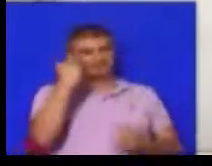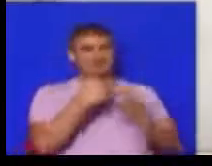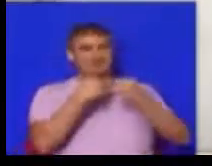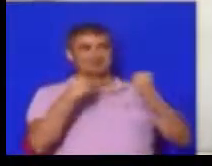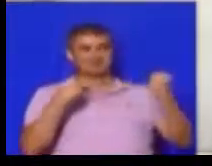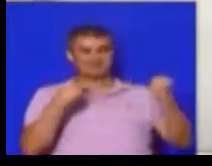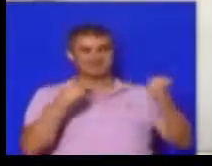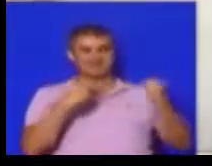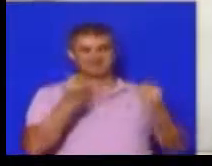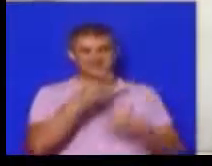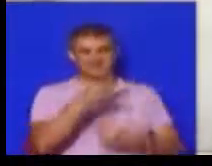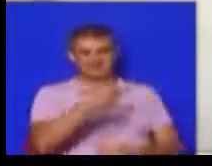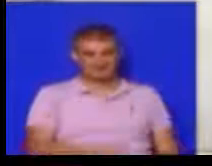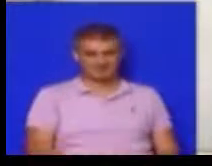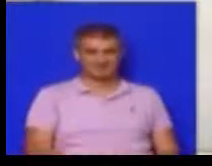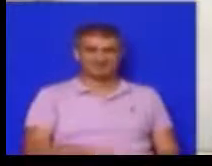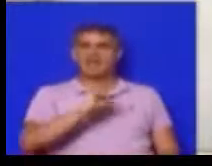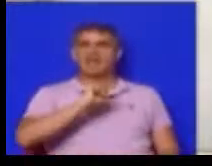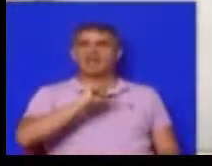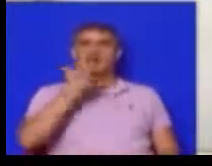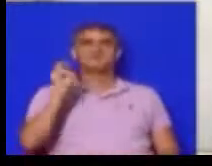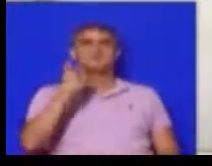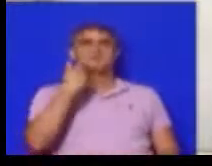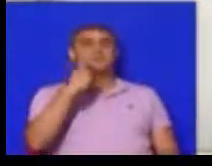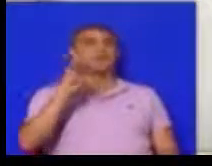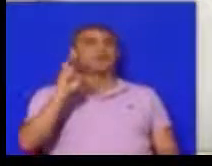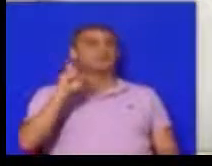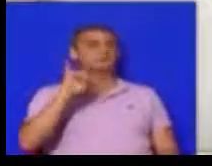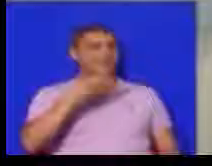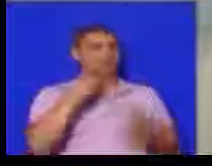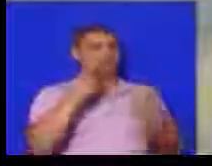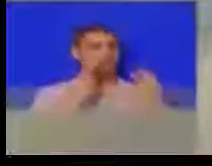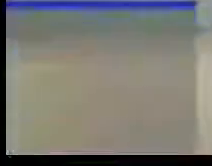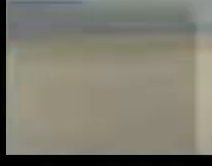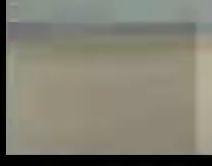בדברים האלה. אלוף במילואים עמוס ידלין, תודה רבה לך על השיחה המרתקת הזאת. תודה רבה לך.